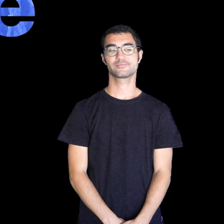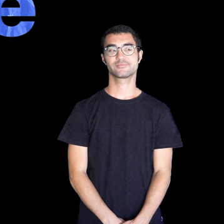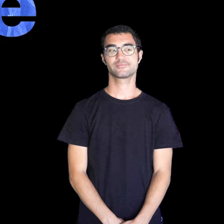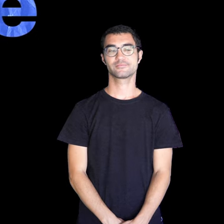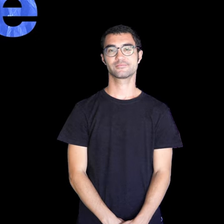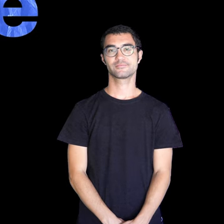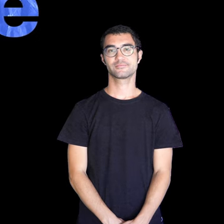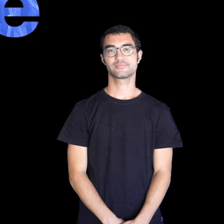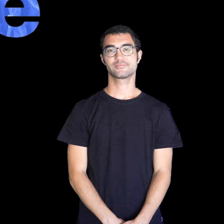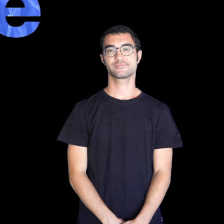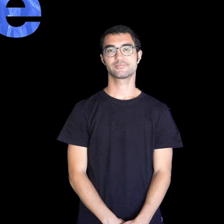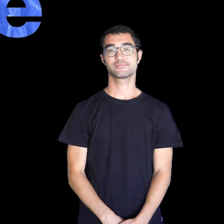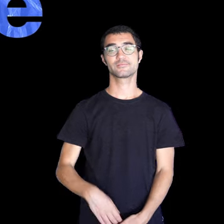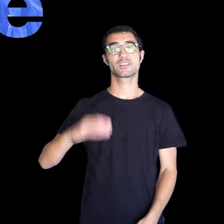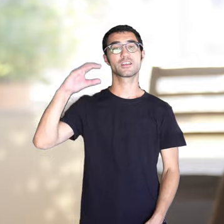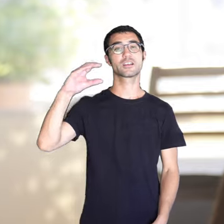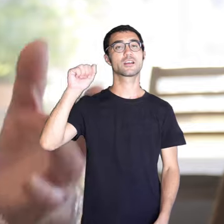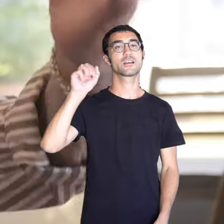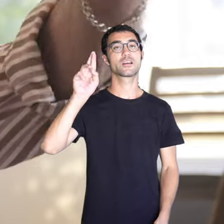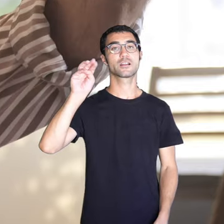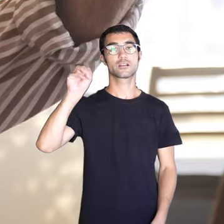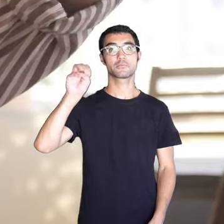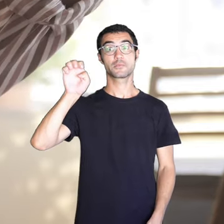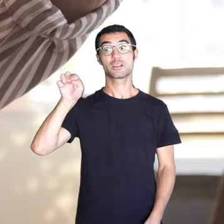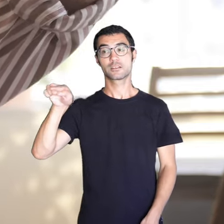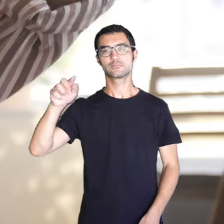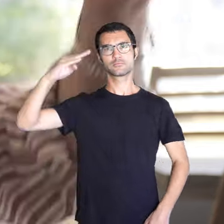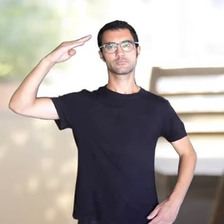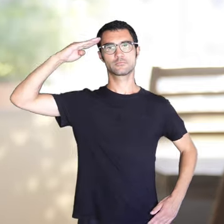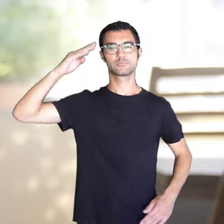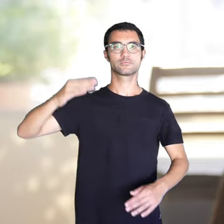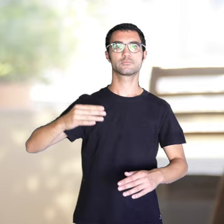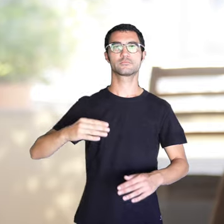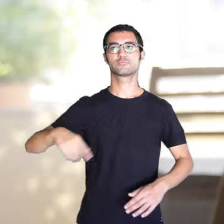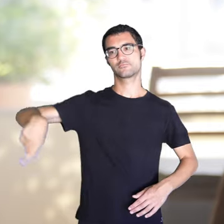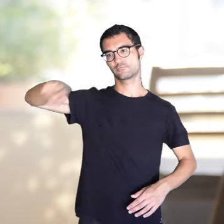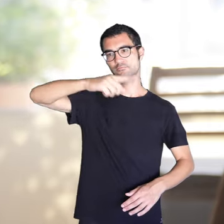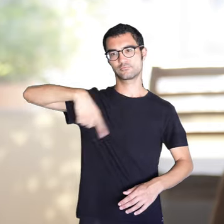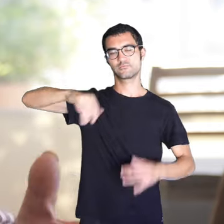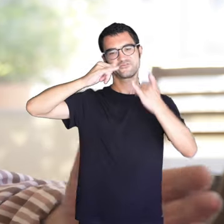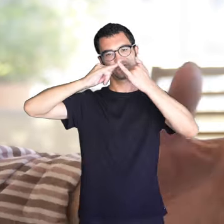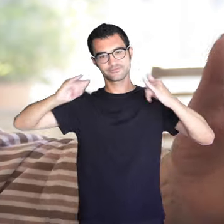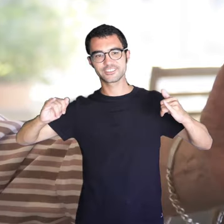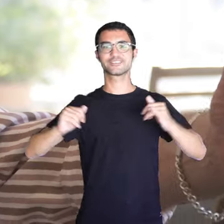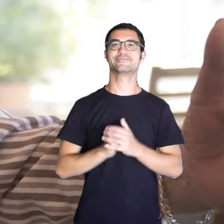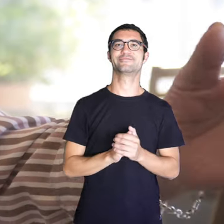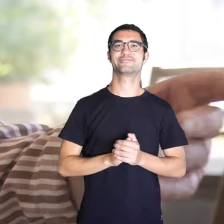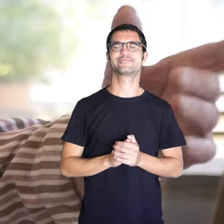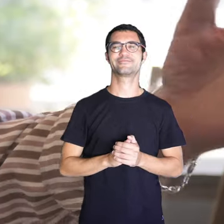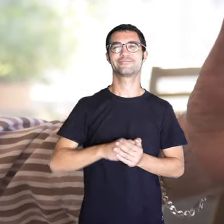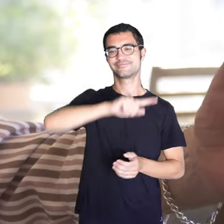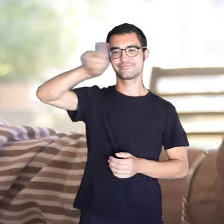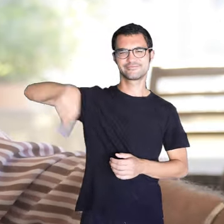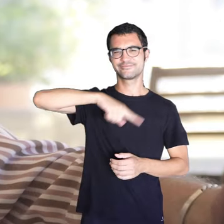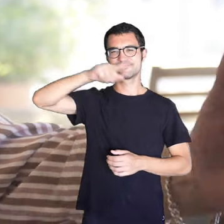Si penses que el calma eren tots els marinos, els militars, i feien... I com